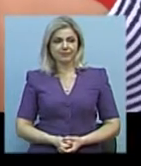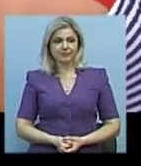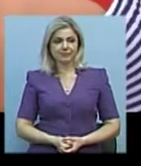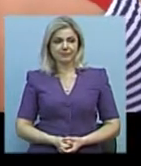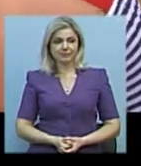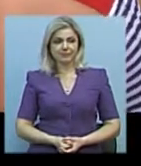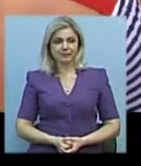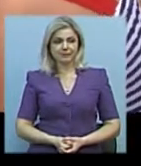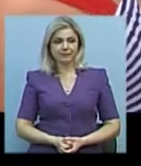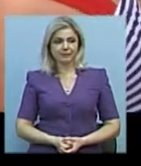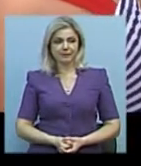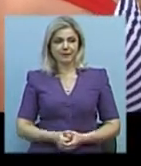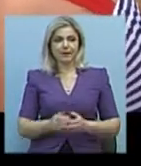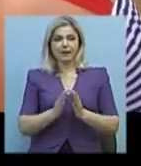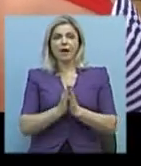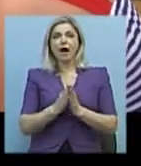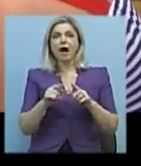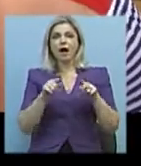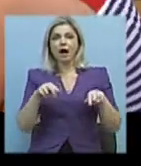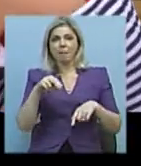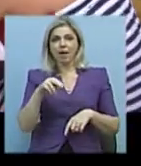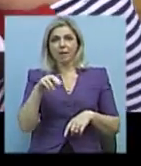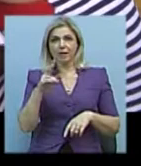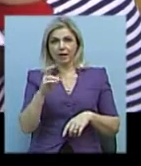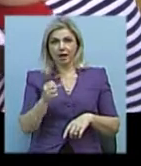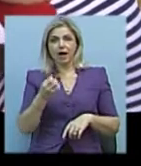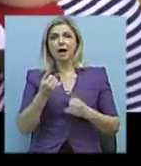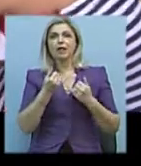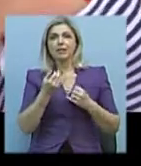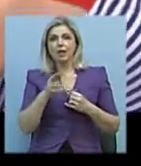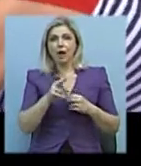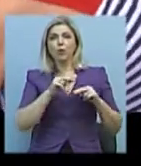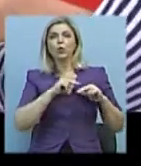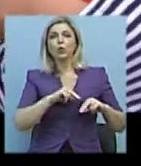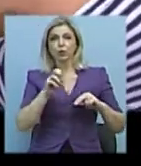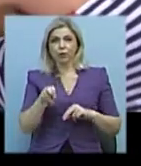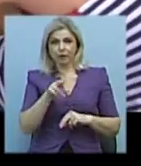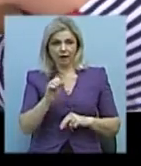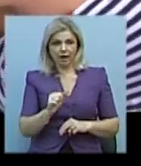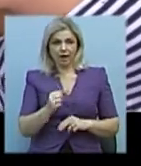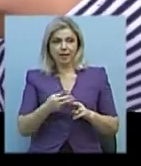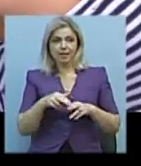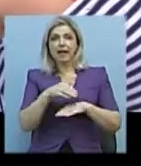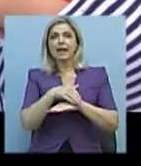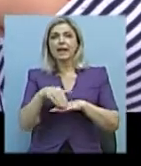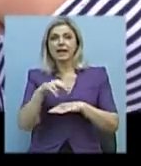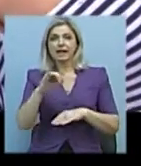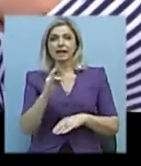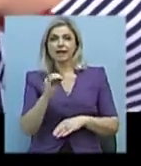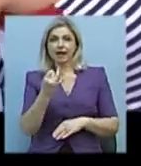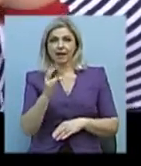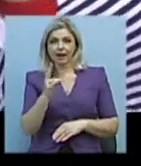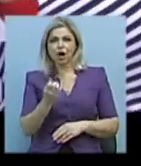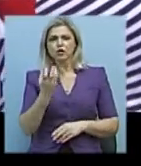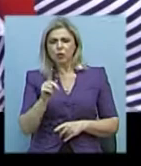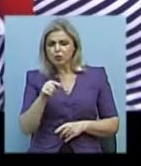да? Или що? Це папка для труда, зайка. Папка для, да. Это линейка. Линейка. Еще что-то